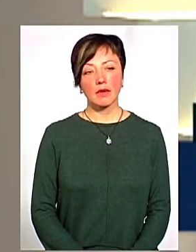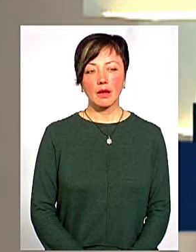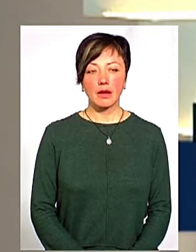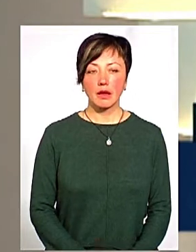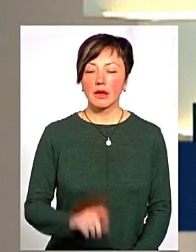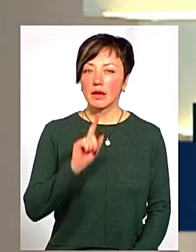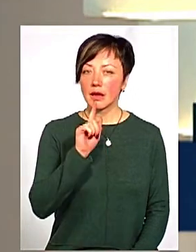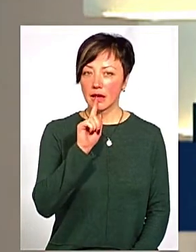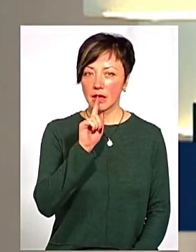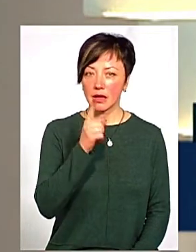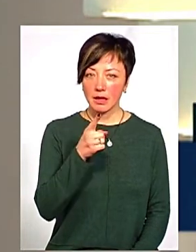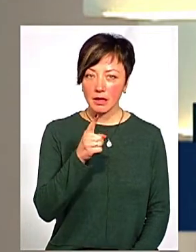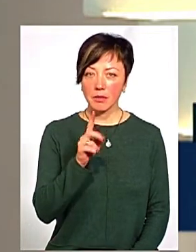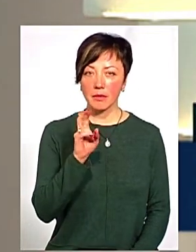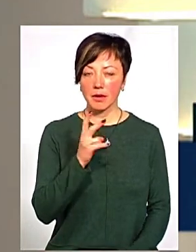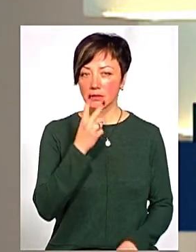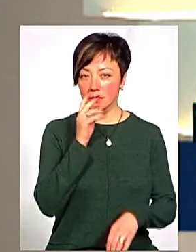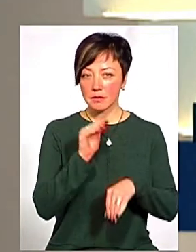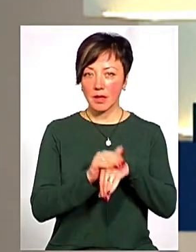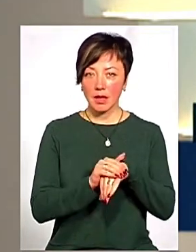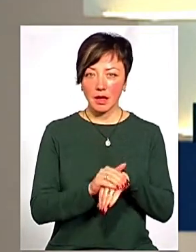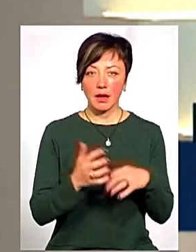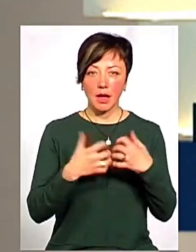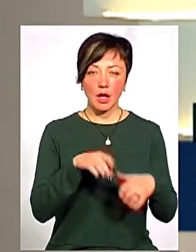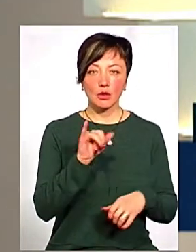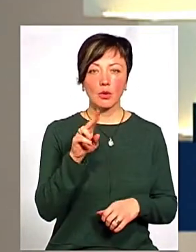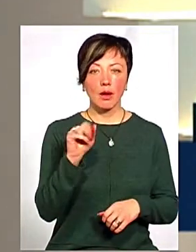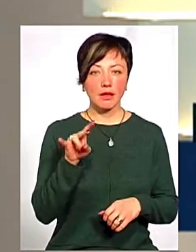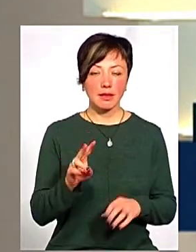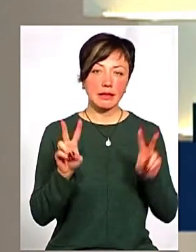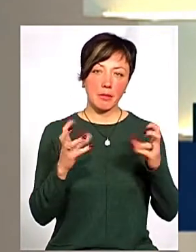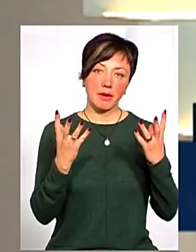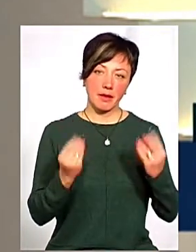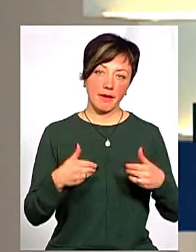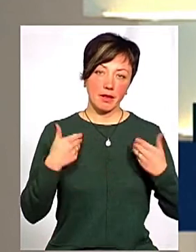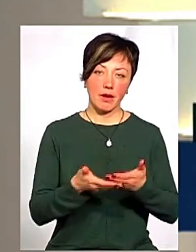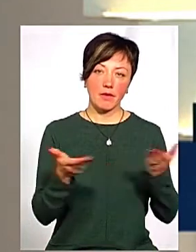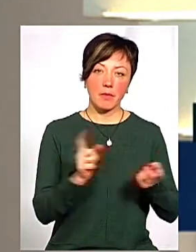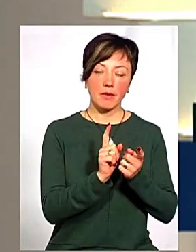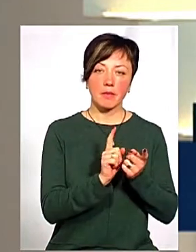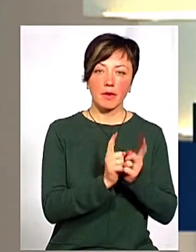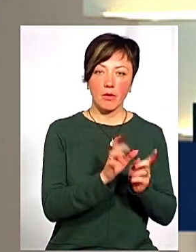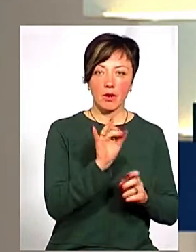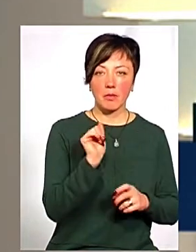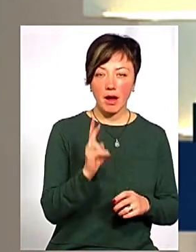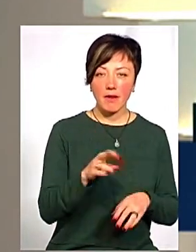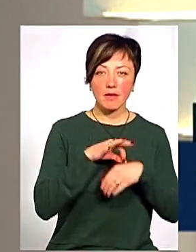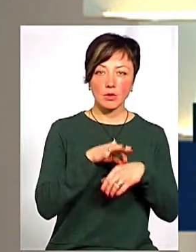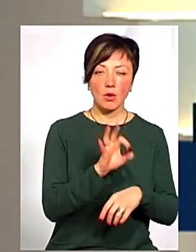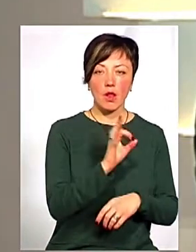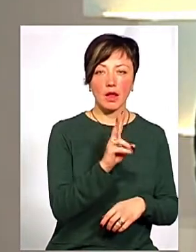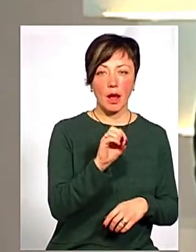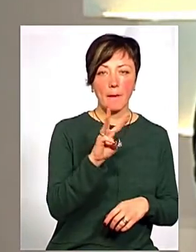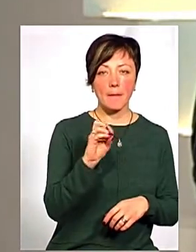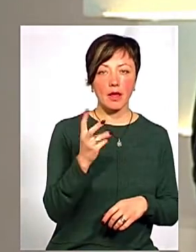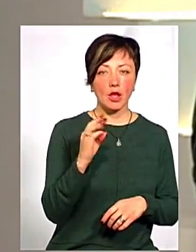Рік під прицілами труканів. Це тема дня. Усіх вітаємо на Суспільному. Мене звати Олена Кімініш. На жестову мову перекладає Ольга Рибак.